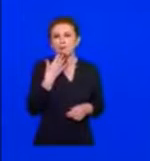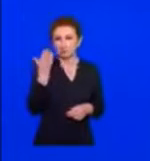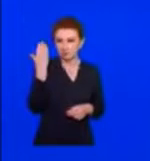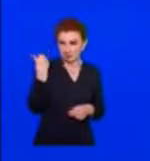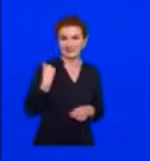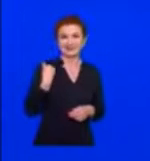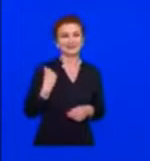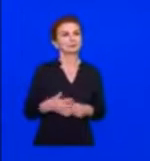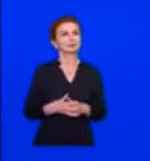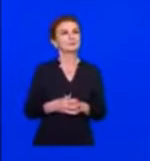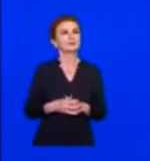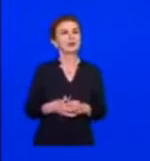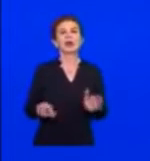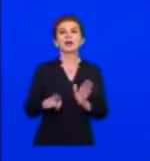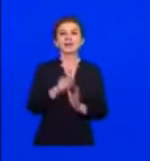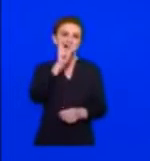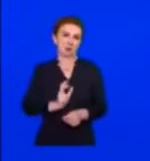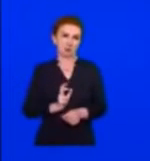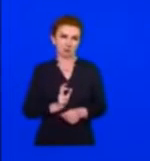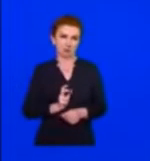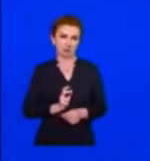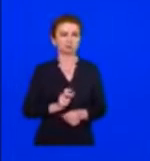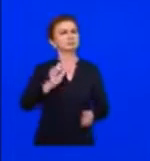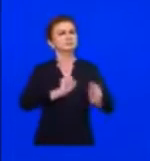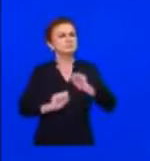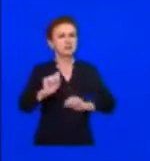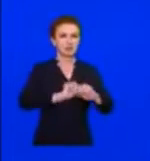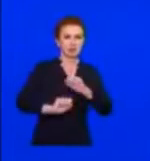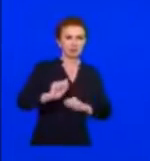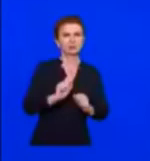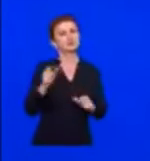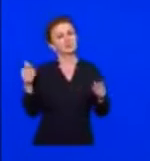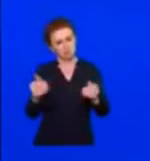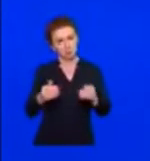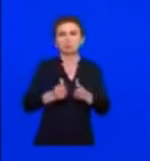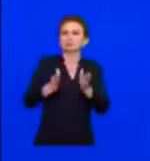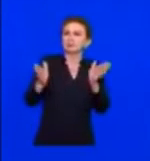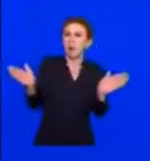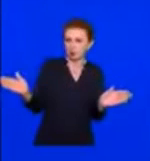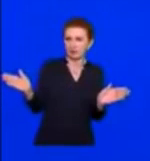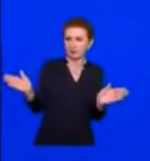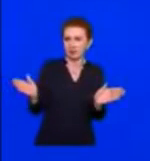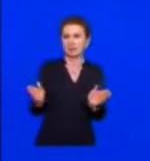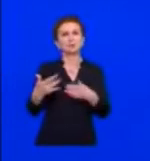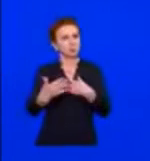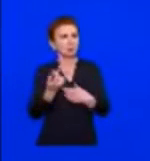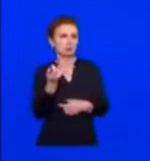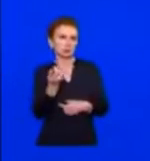dla sportu, dla uprawiania sportu. Też poszerzamy te możliwości już